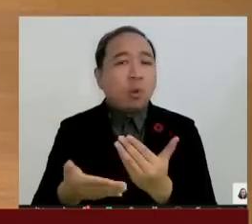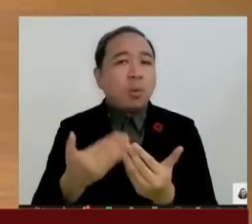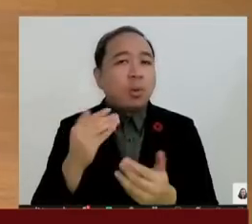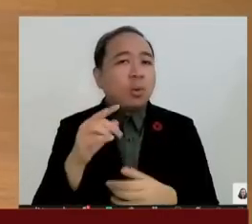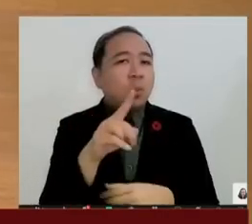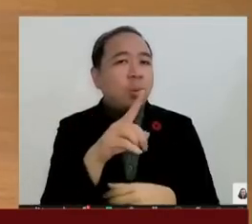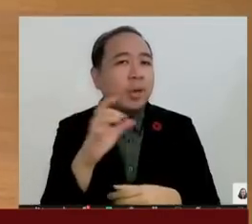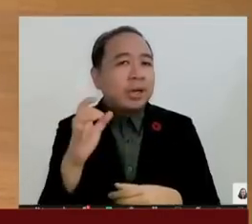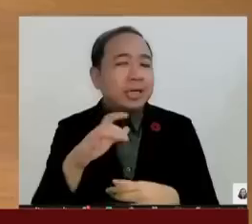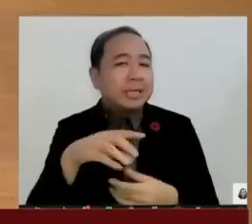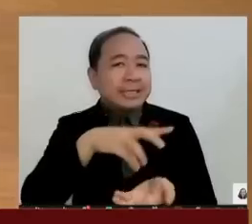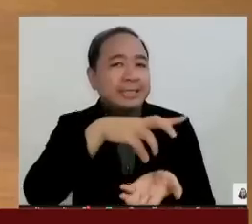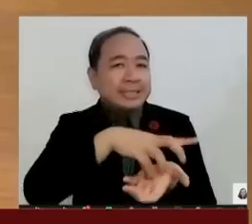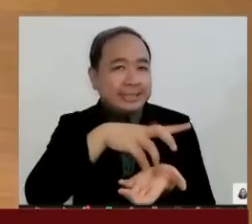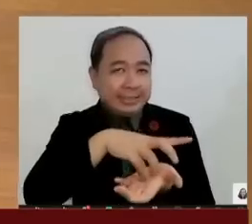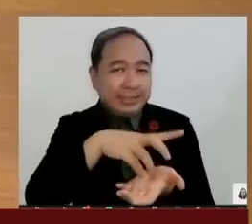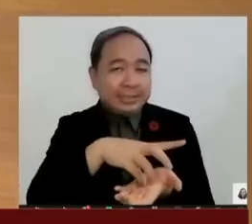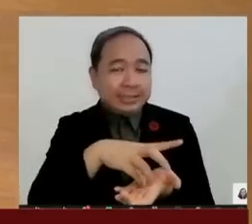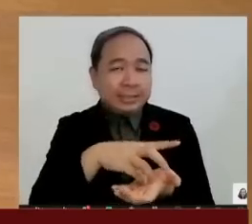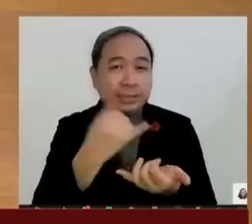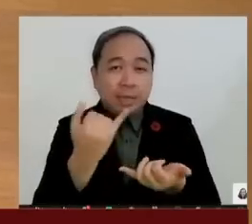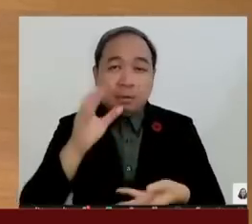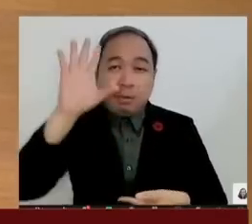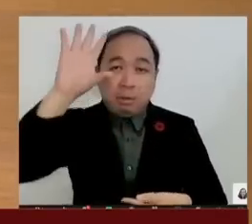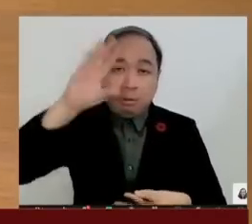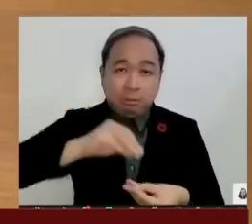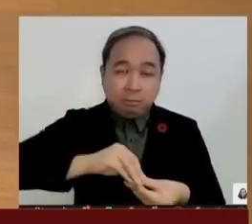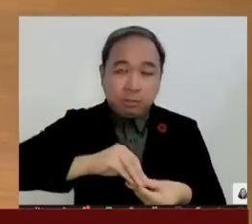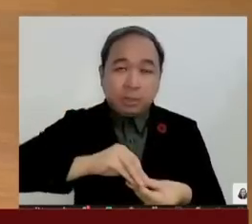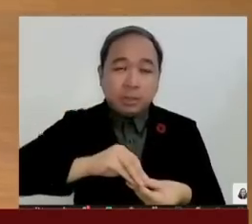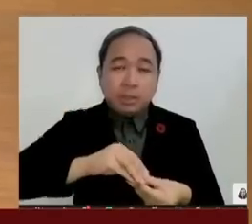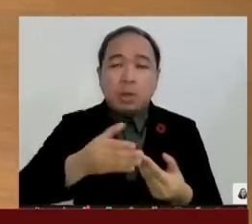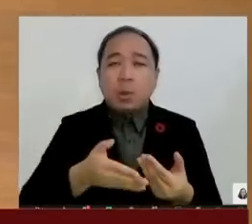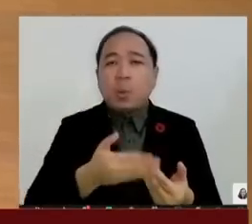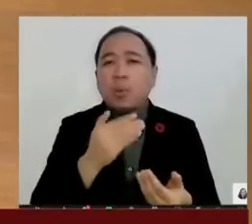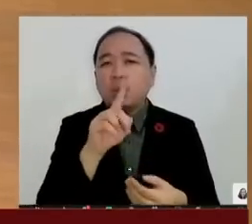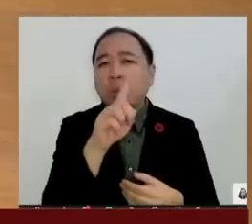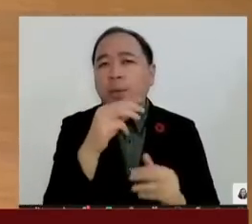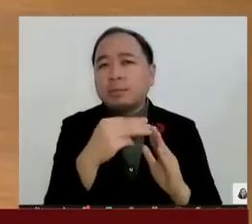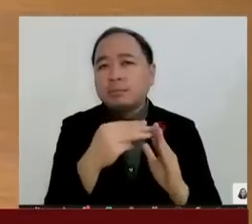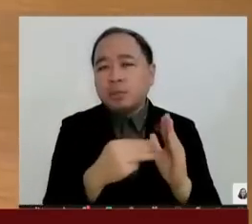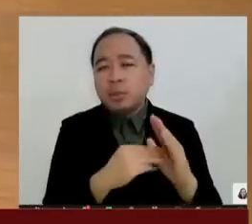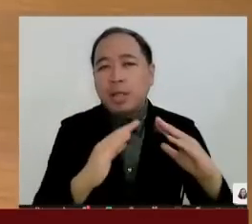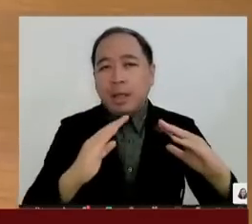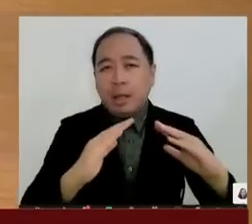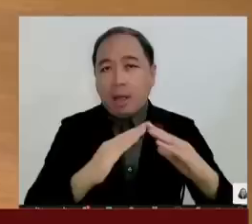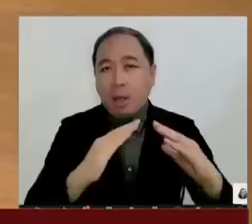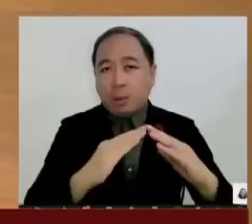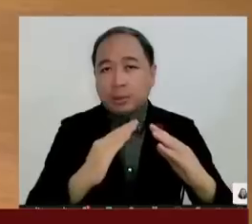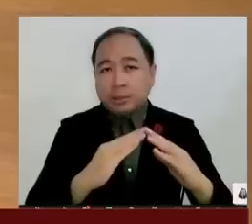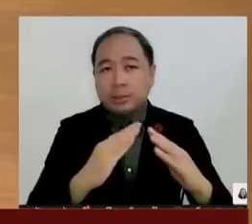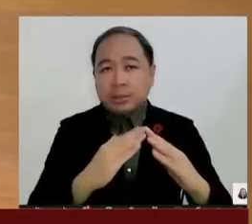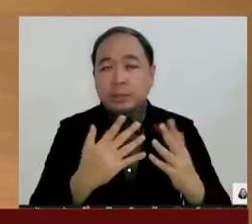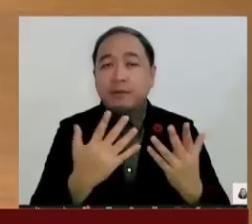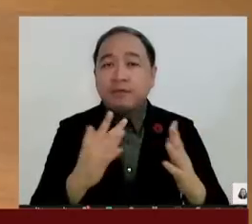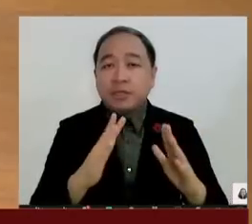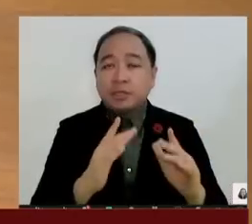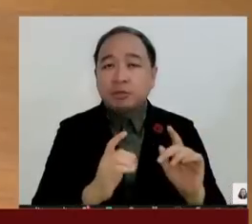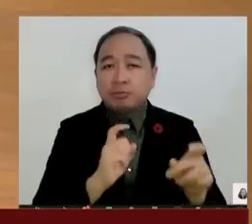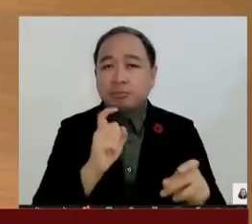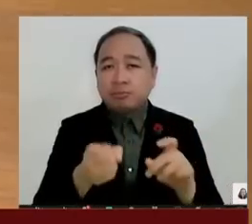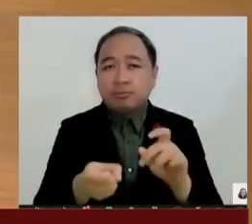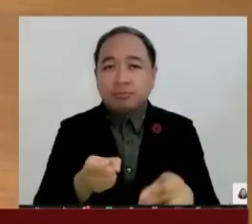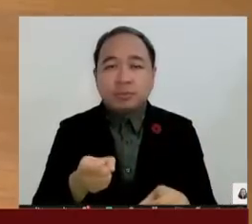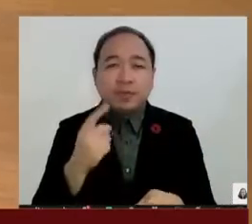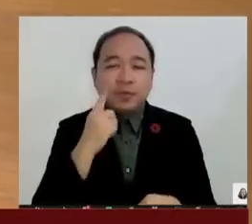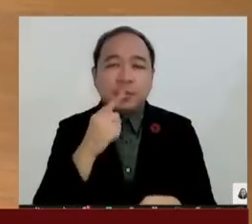lokasyon. Kung susumahin natin ito, mahigit 1,000,000 kabahayan ang maialay natin sa ating mga kababayan